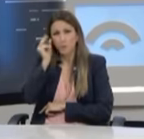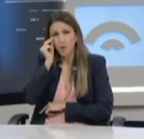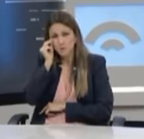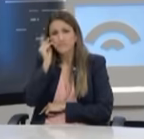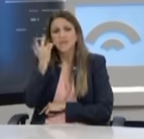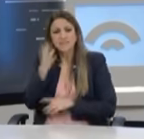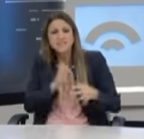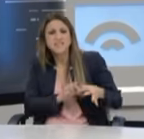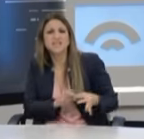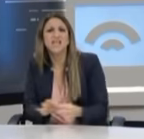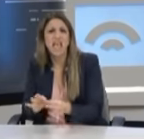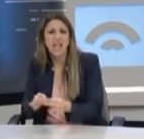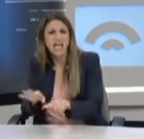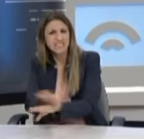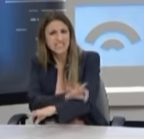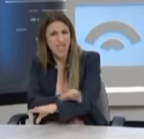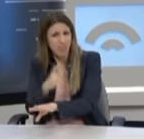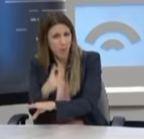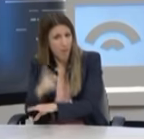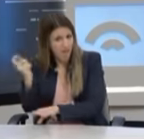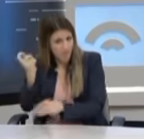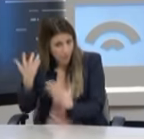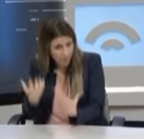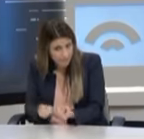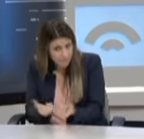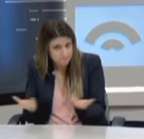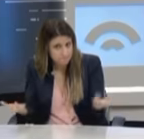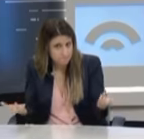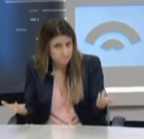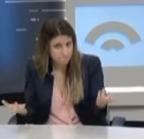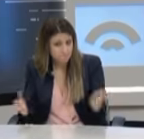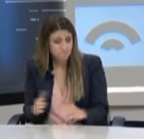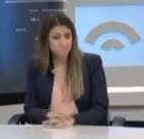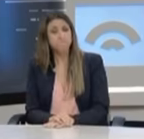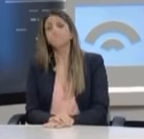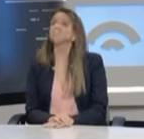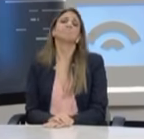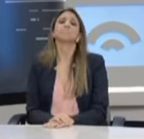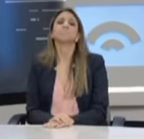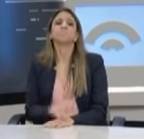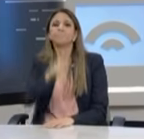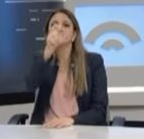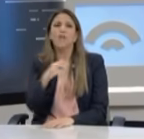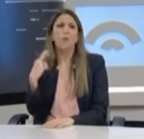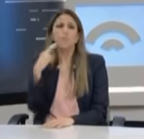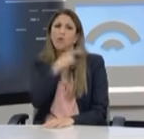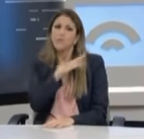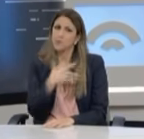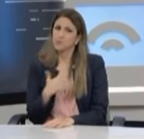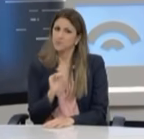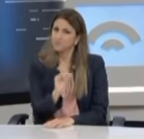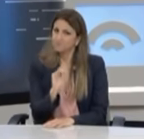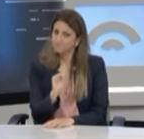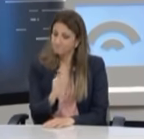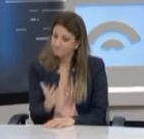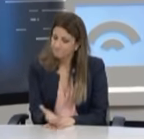αποτελεί συνέχεια μιας εθνικής στρατηγικής. Κύριε Τσίπρα, είστε πρωθυπουργός.